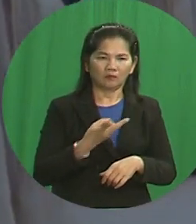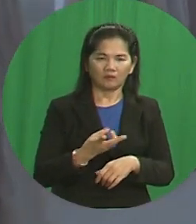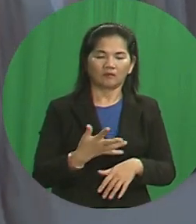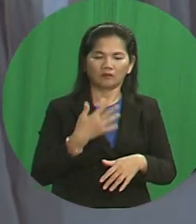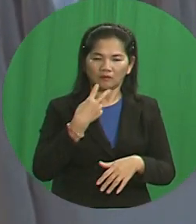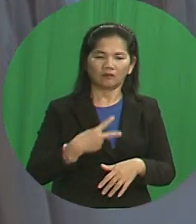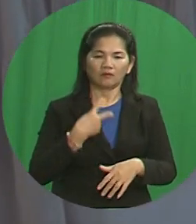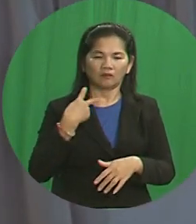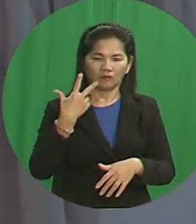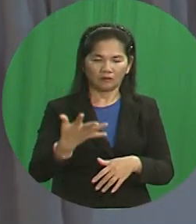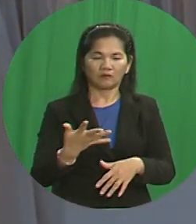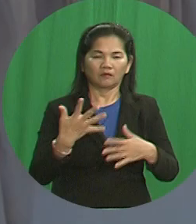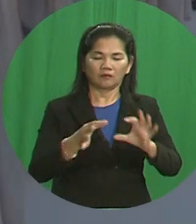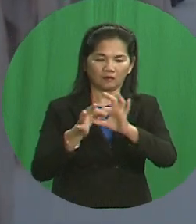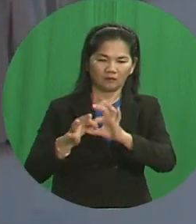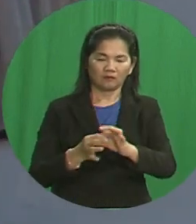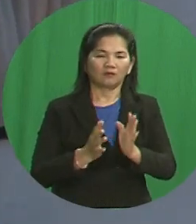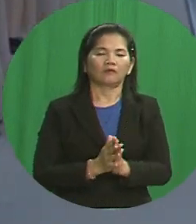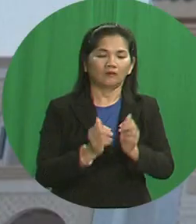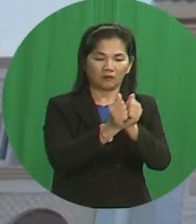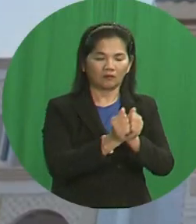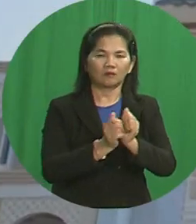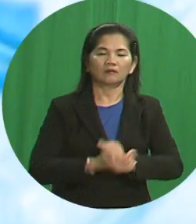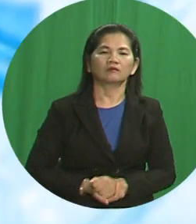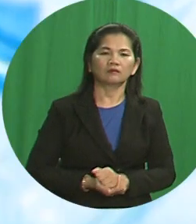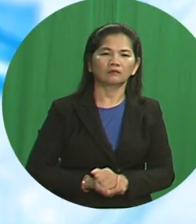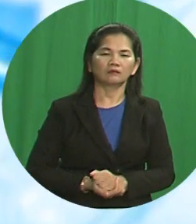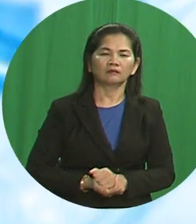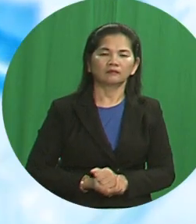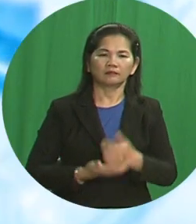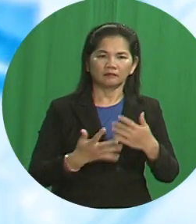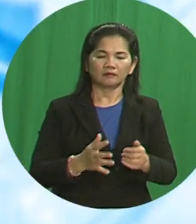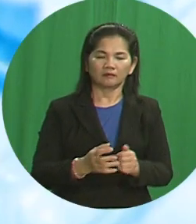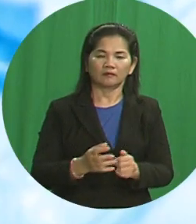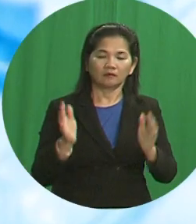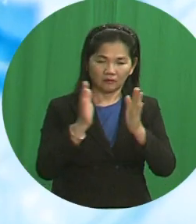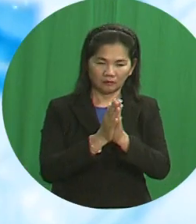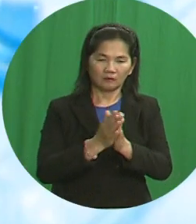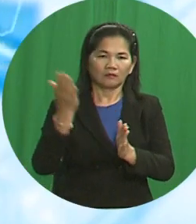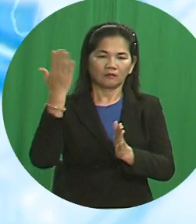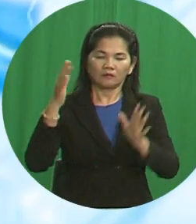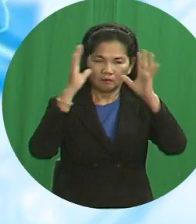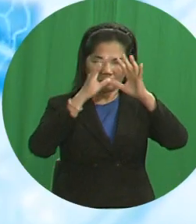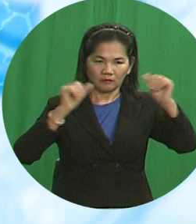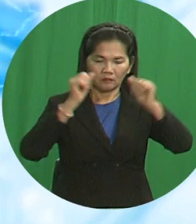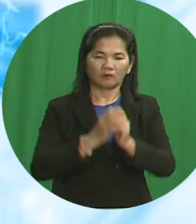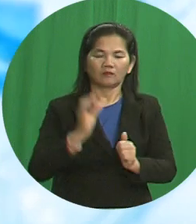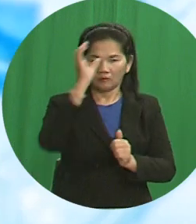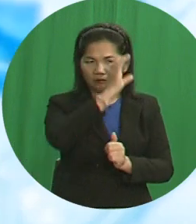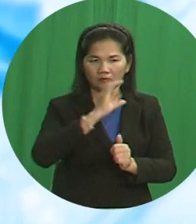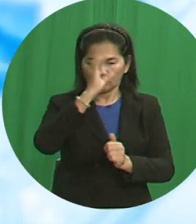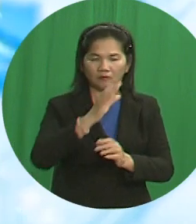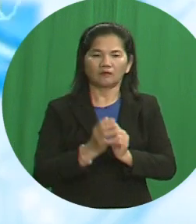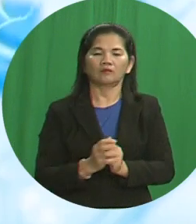នវិស័យនៃកិច្ចសហប្រតិបត្តិការរួមគ្នាកាលពីថ្ងៃប្រហោះកន្លងទៅនេះប្រធានាធិបតីកូឡុំប៊ីនិង